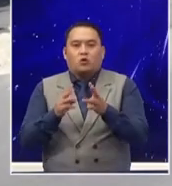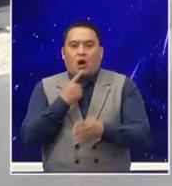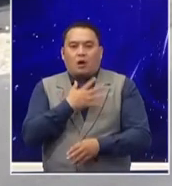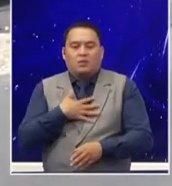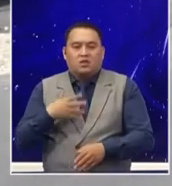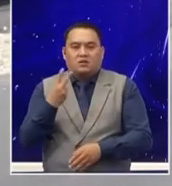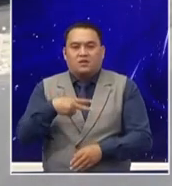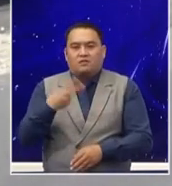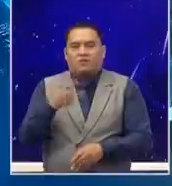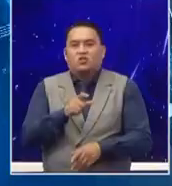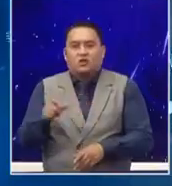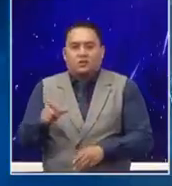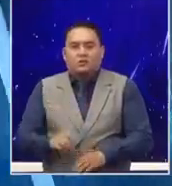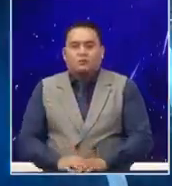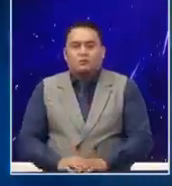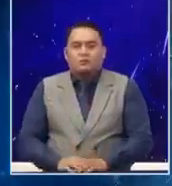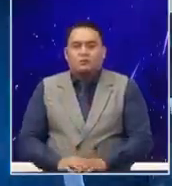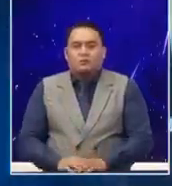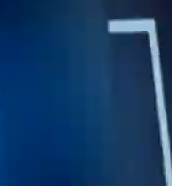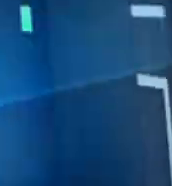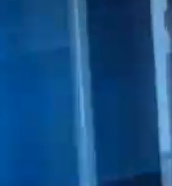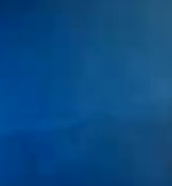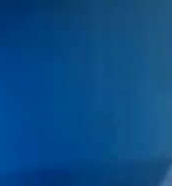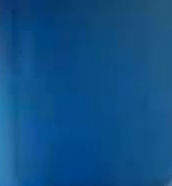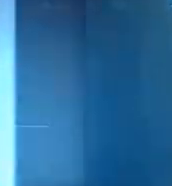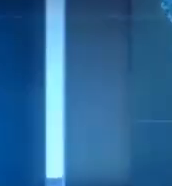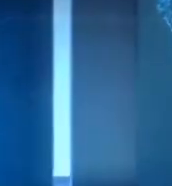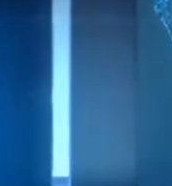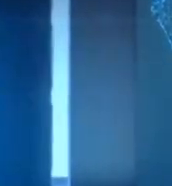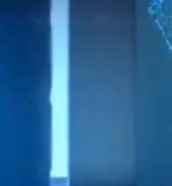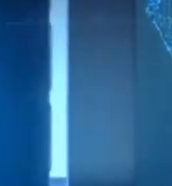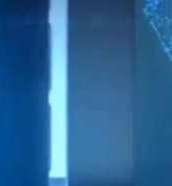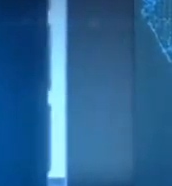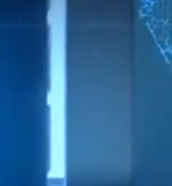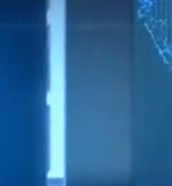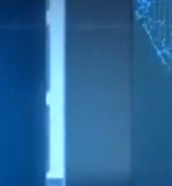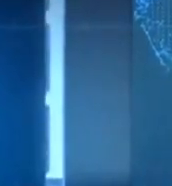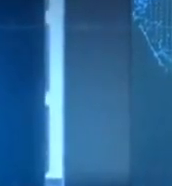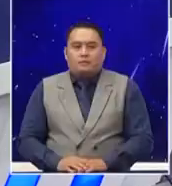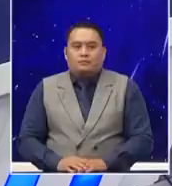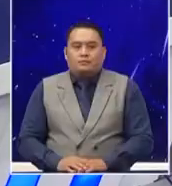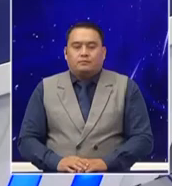пострадало 22 человека. Евгения Присяжная, Абылай Кутыкбай, телеканал ЖТСУ, Текели.